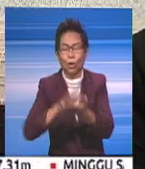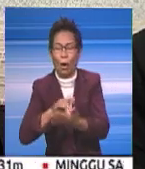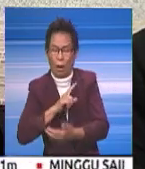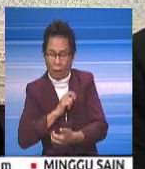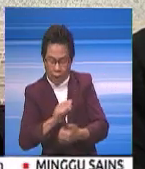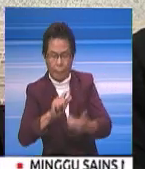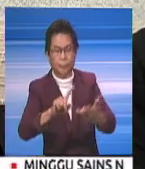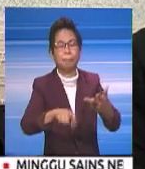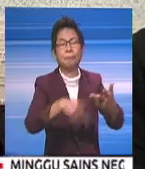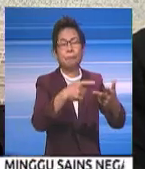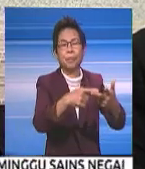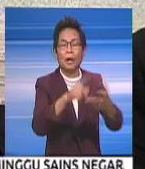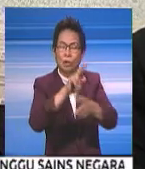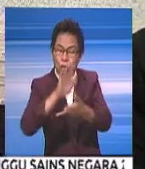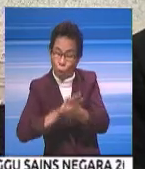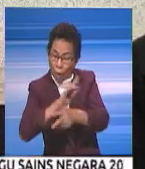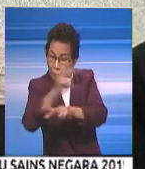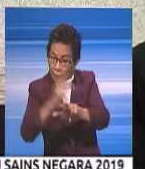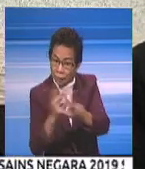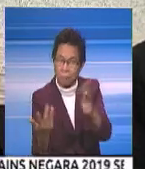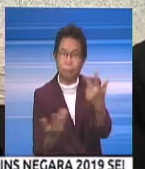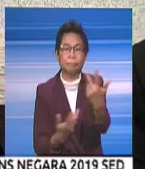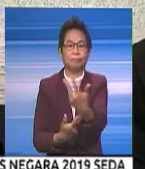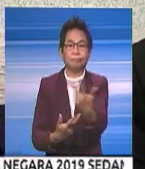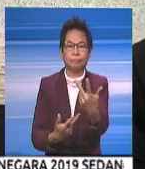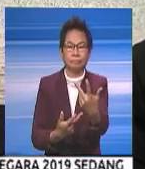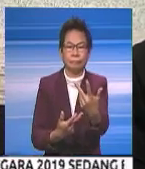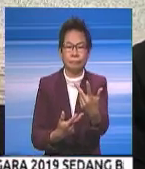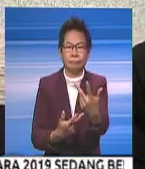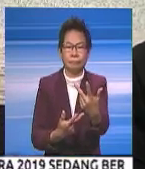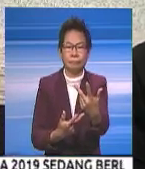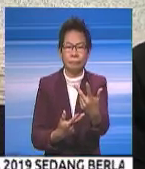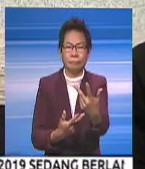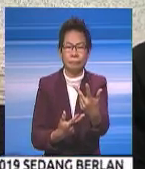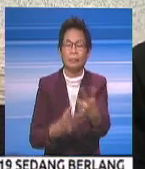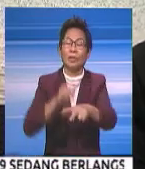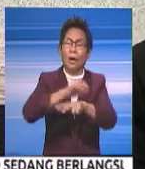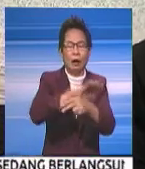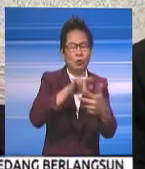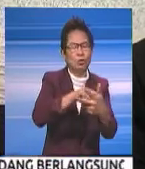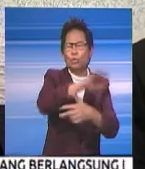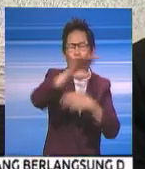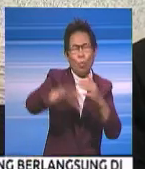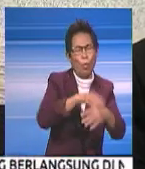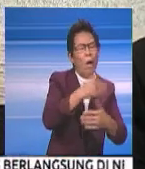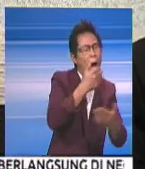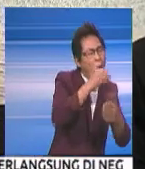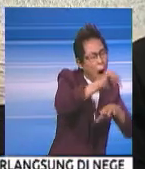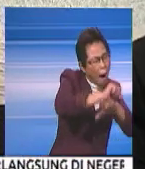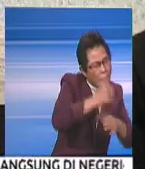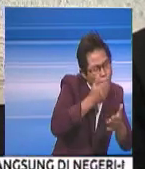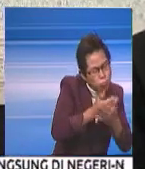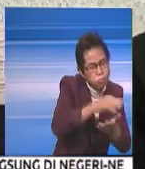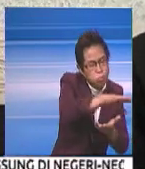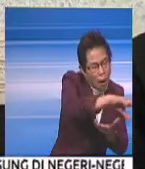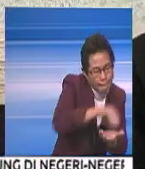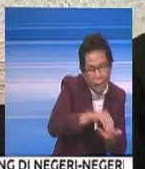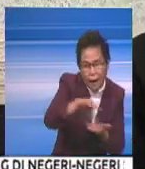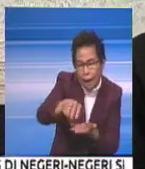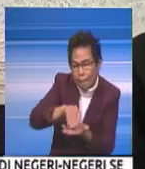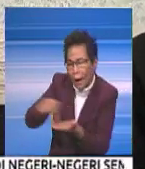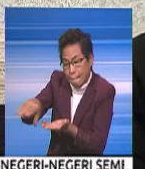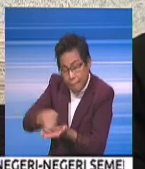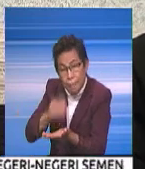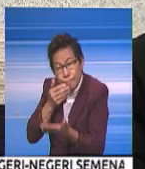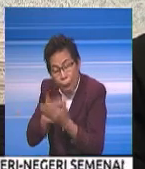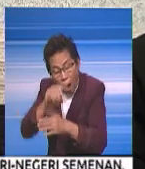sekolah kebangsaan. Jadi kita ambil semua amalan yang baik itu. Dan saya